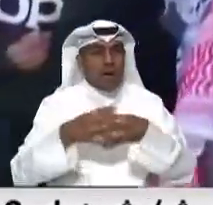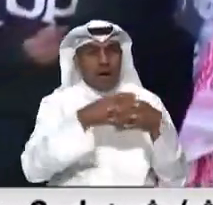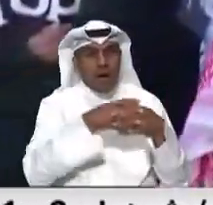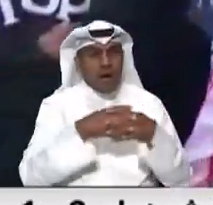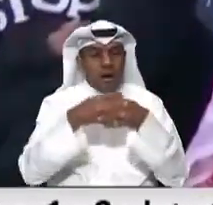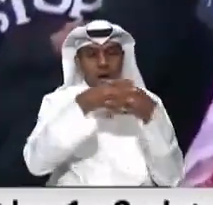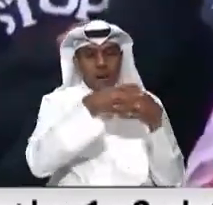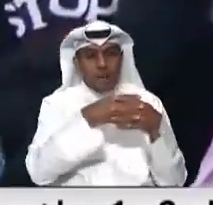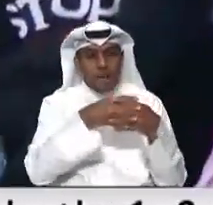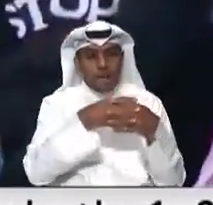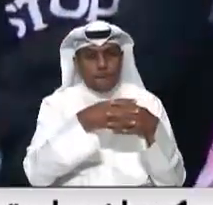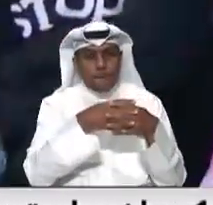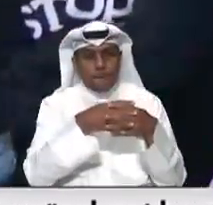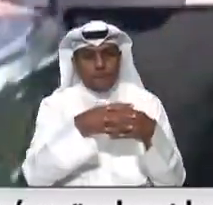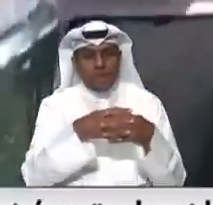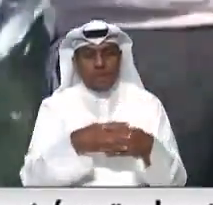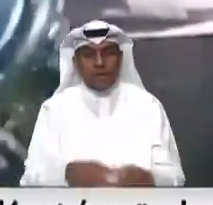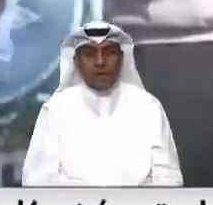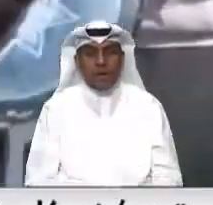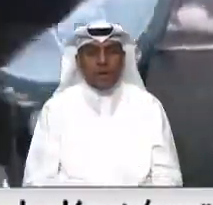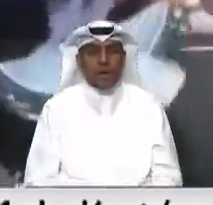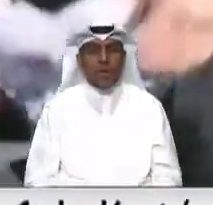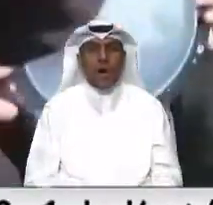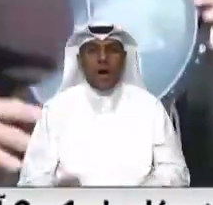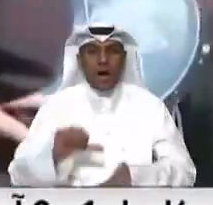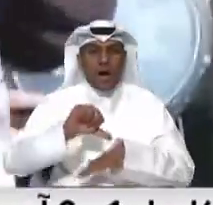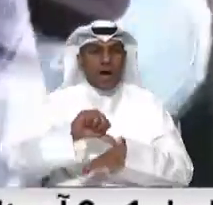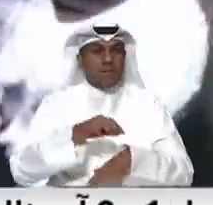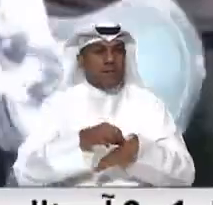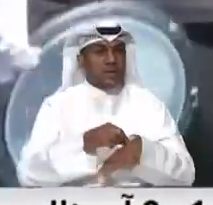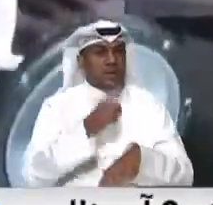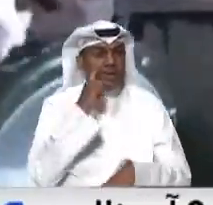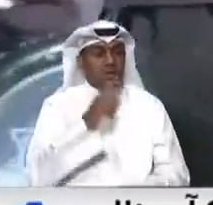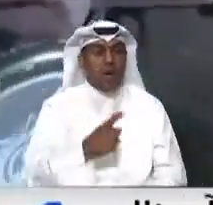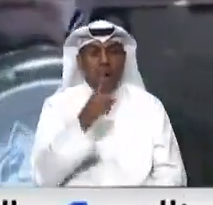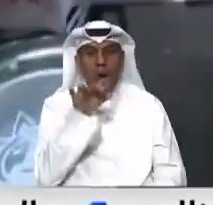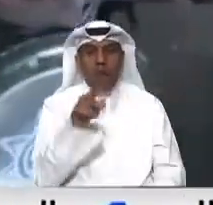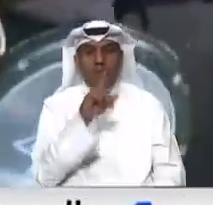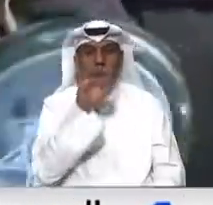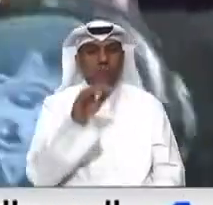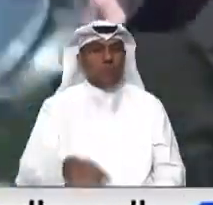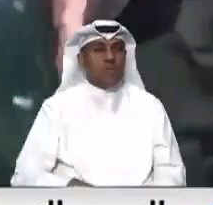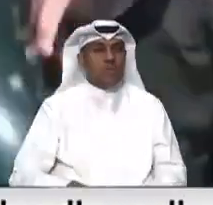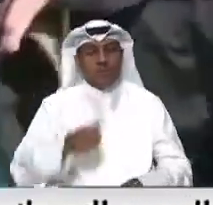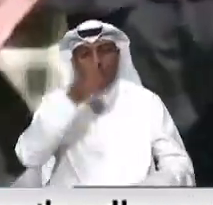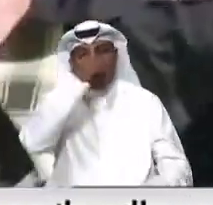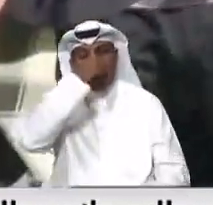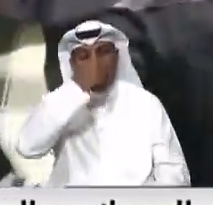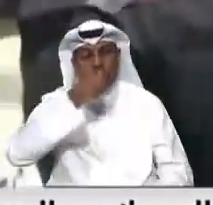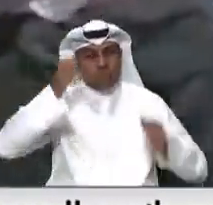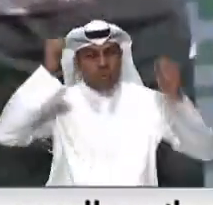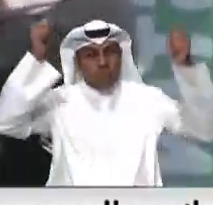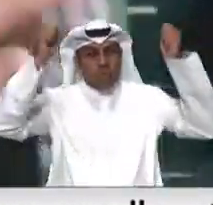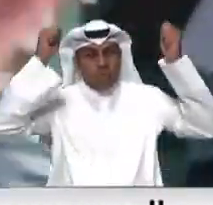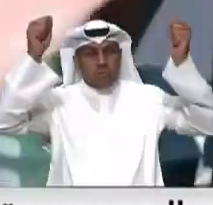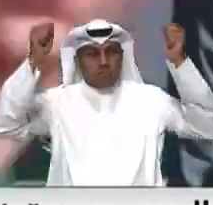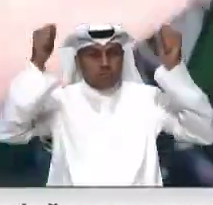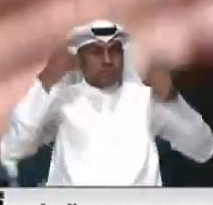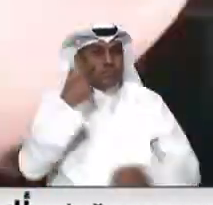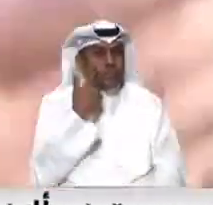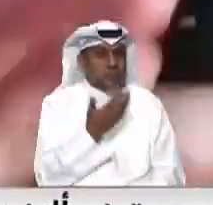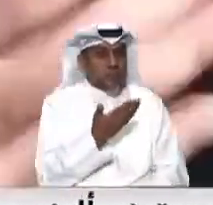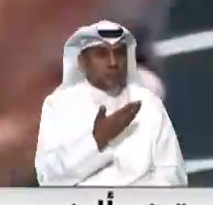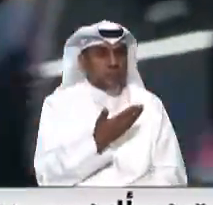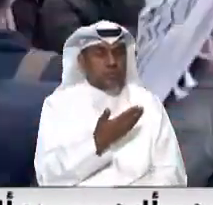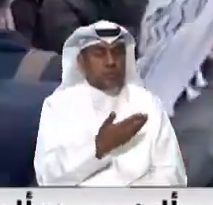واشنطن، شارك فيها الآلاف من المحتجين مطالبين بوقف العدوان الإسرائيلي على غزة، منددين